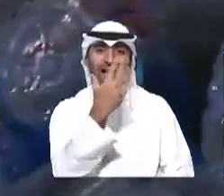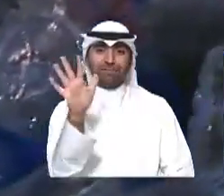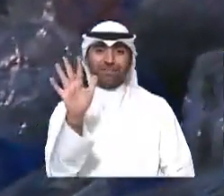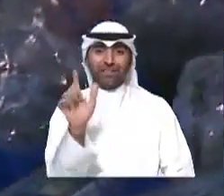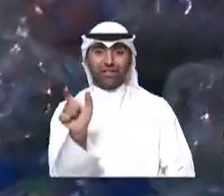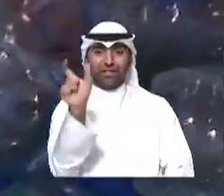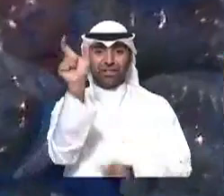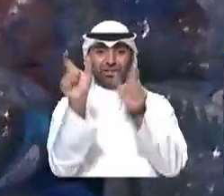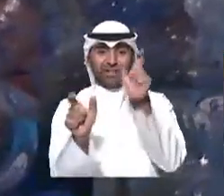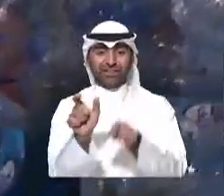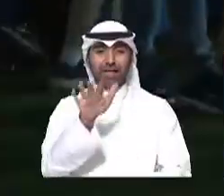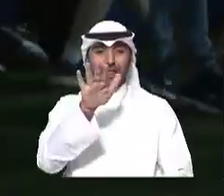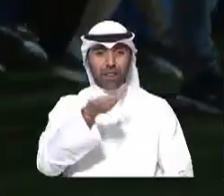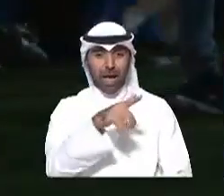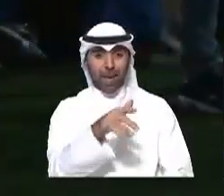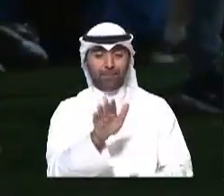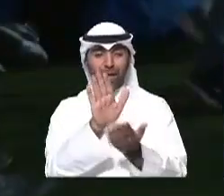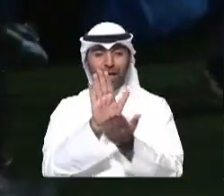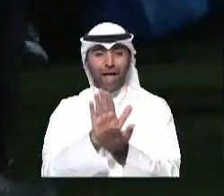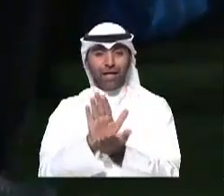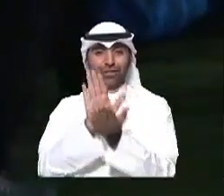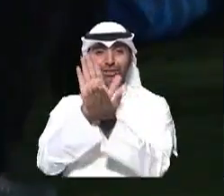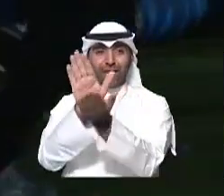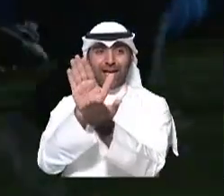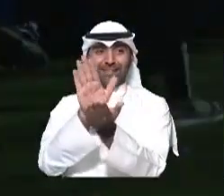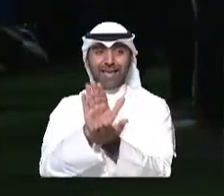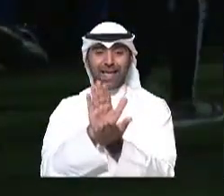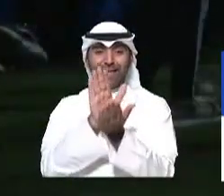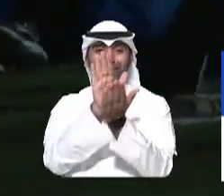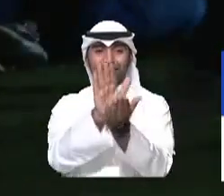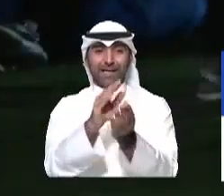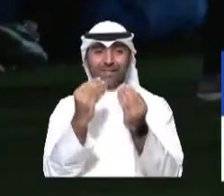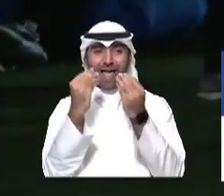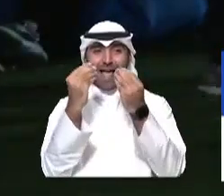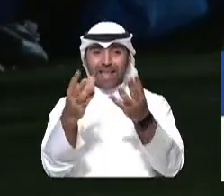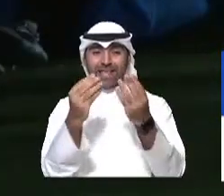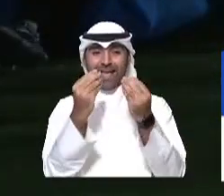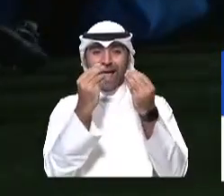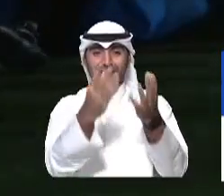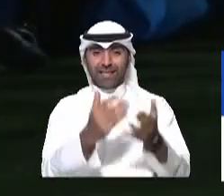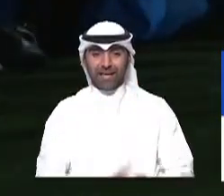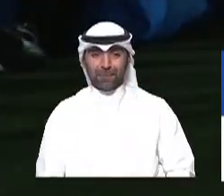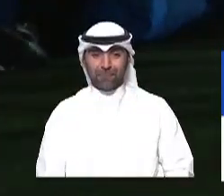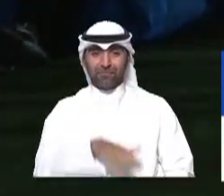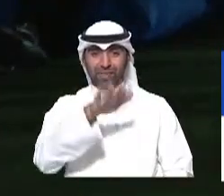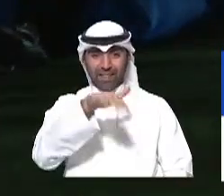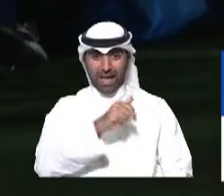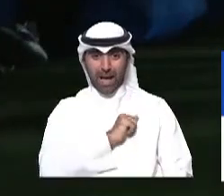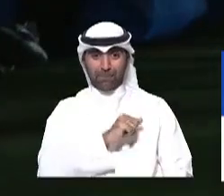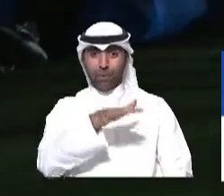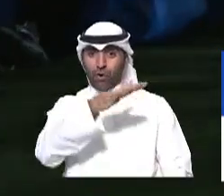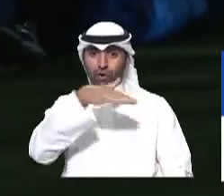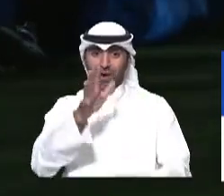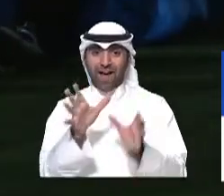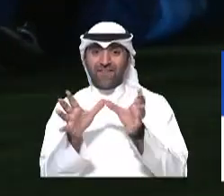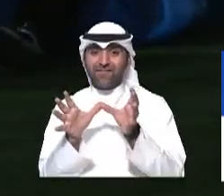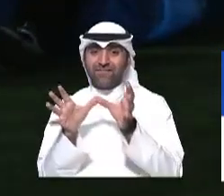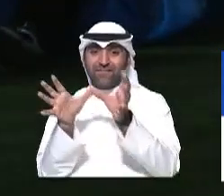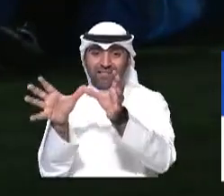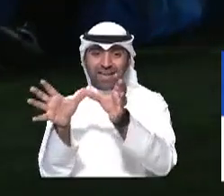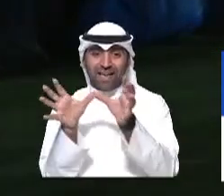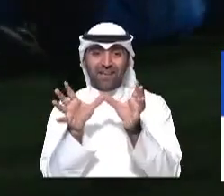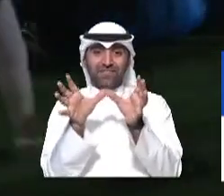إن شاء الله يعني تجميعه، الفريق المتسابق الأول راح يكون عبارة عن مبلغ مادي 500